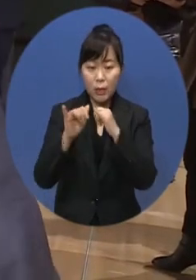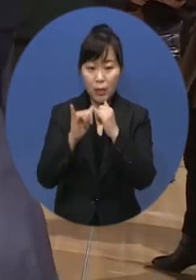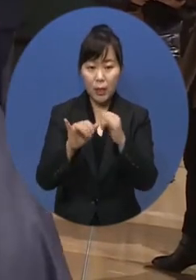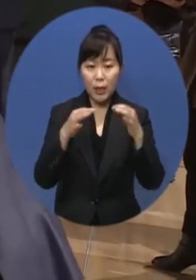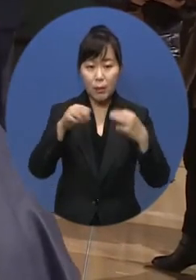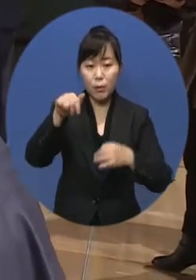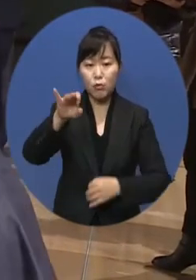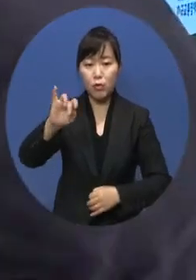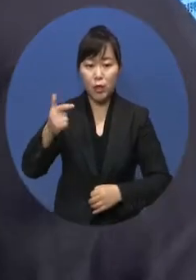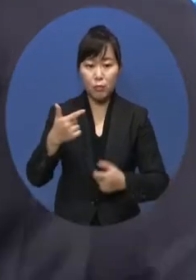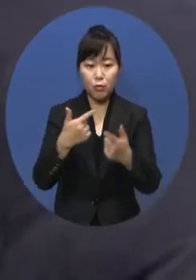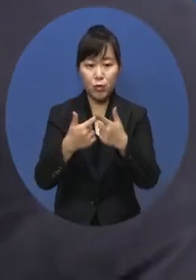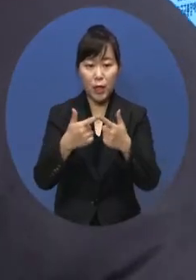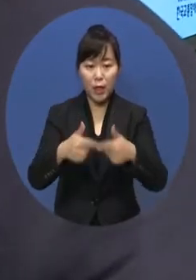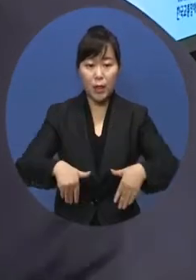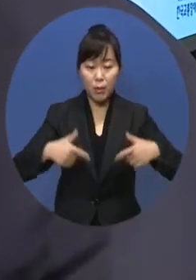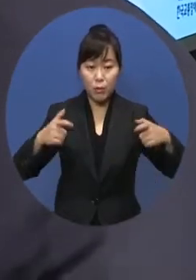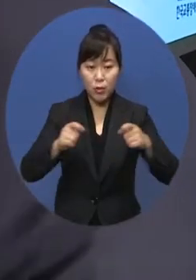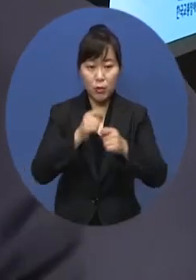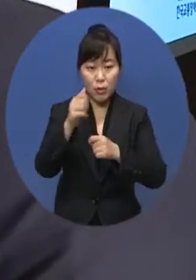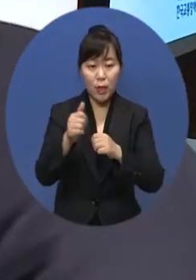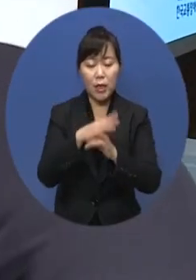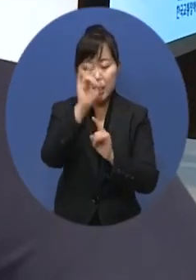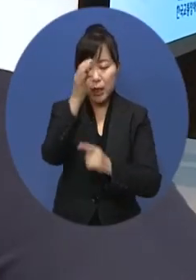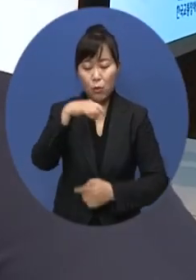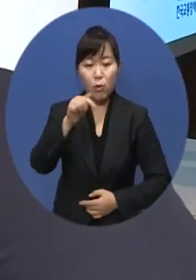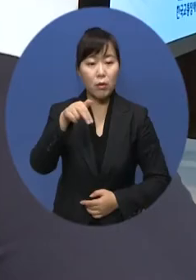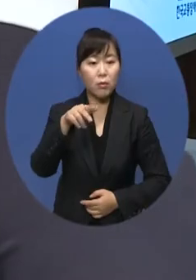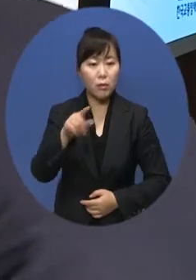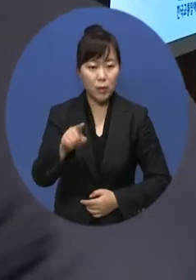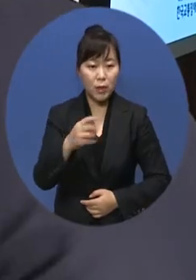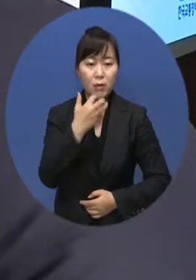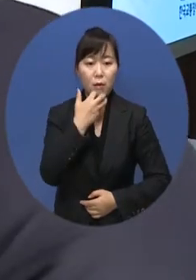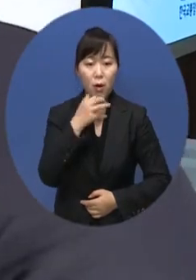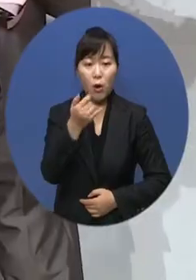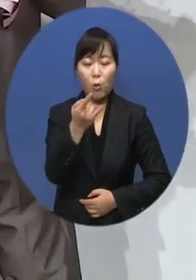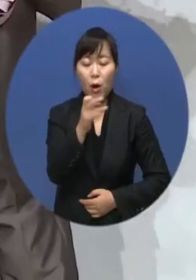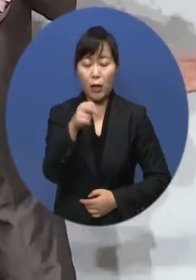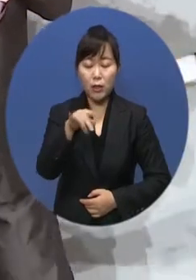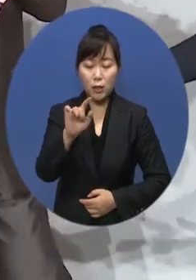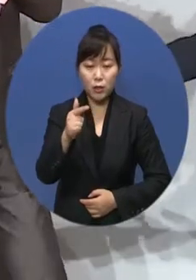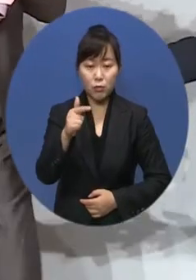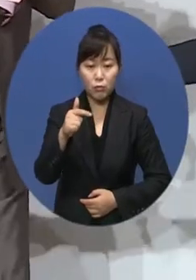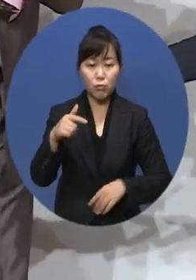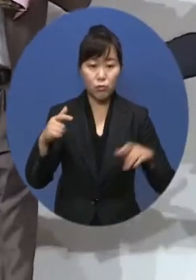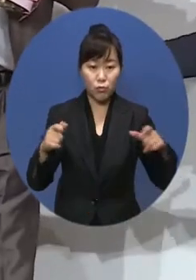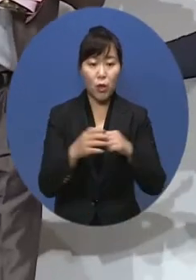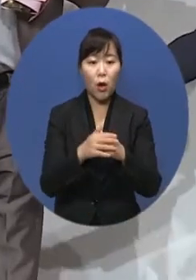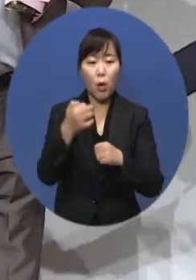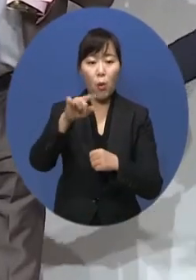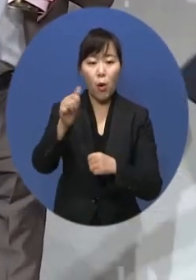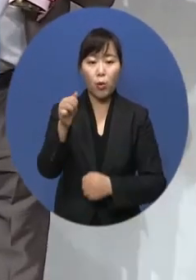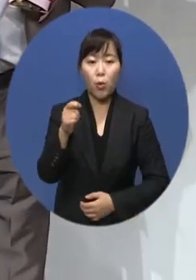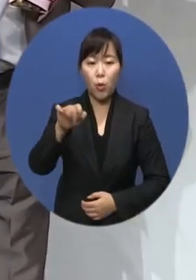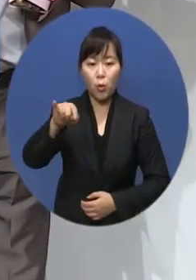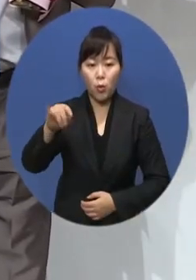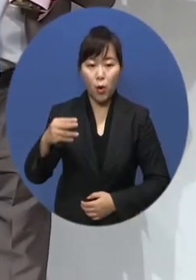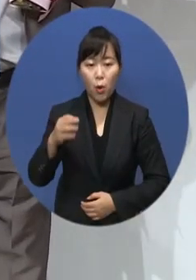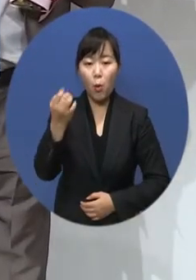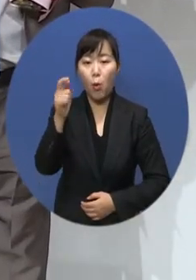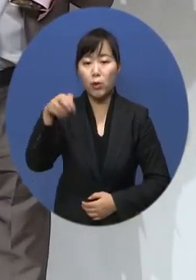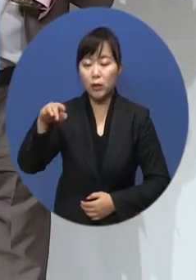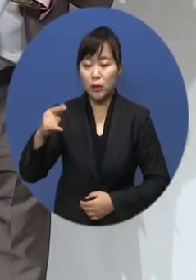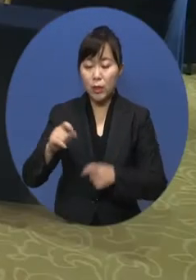인 부산 남구 지회장 이 원자 서울 광진구 지회장 권호 걸 옥천군 지회장이 선정되었습니다